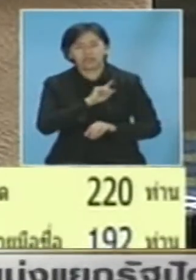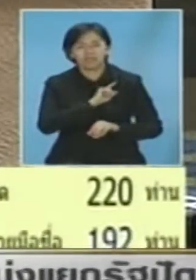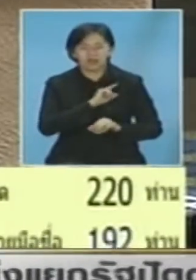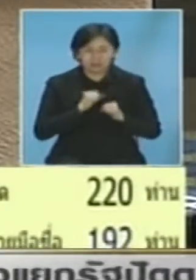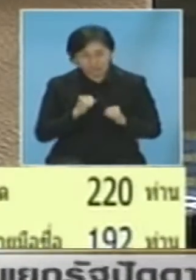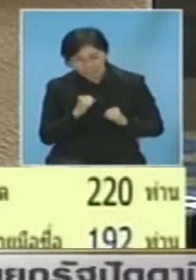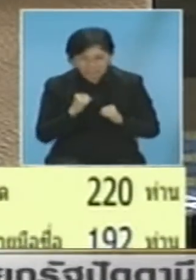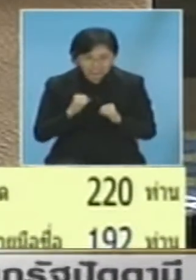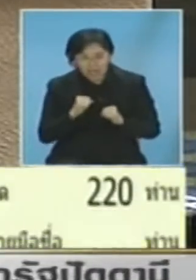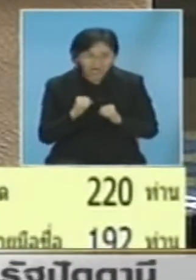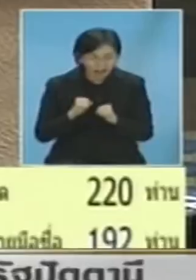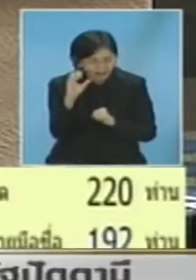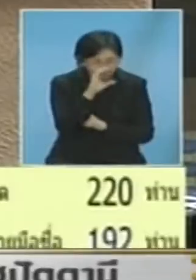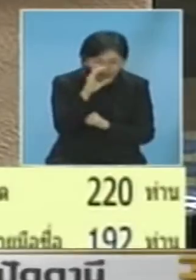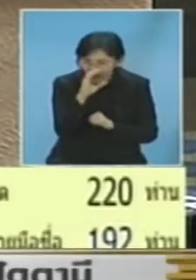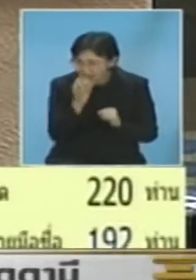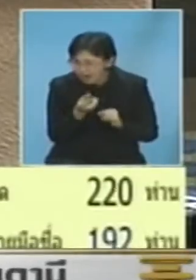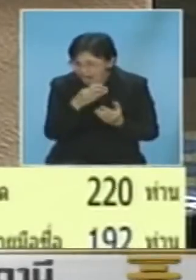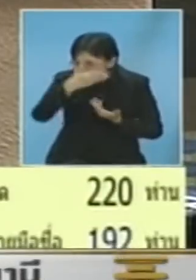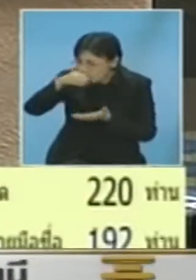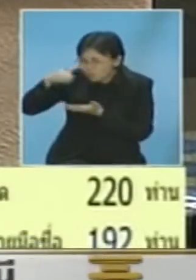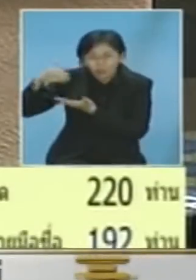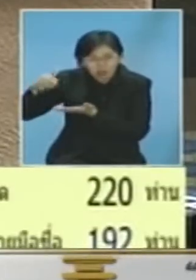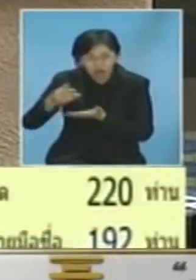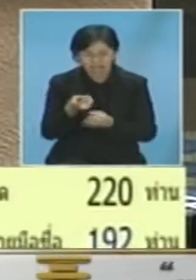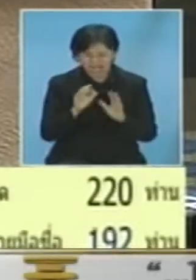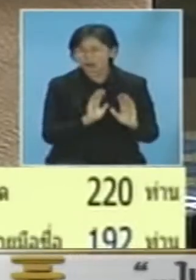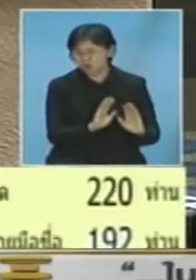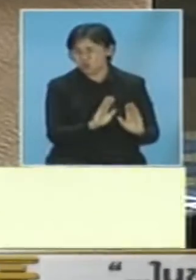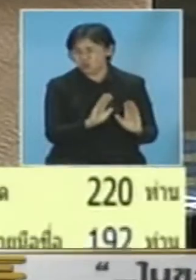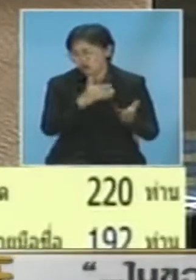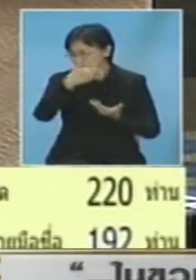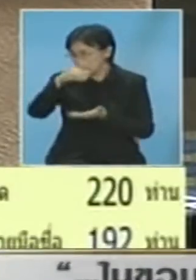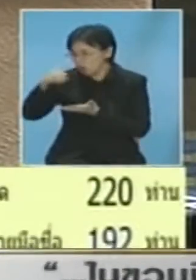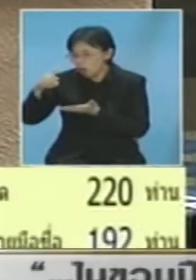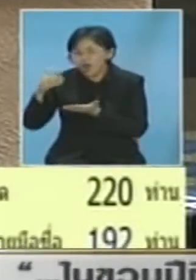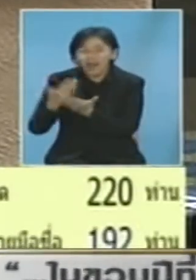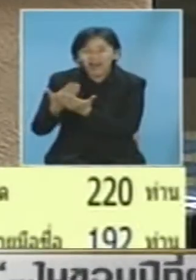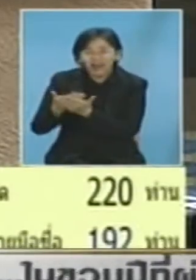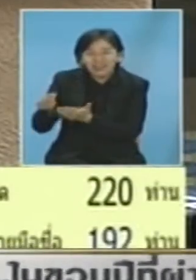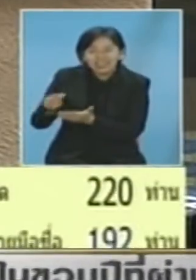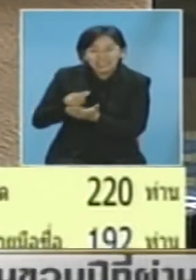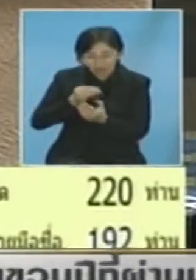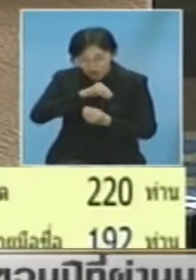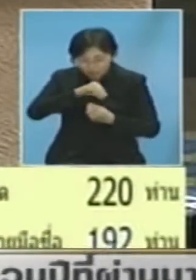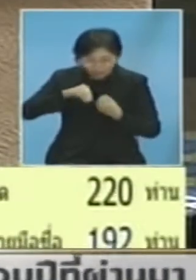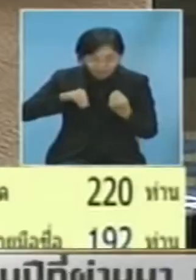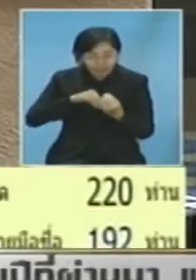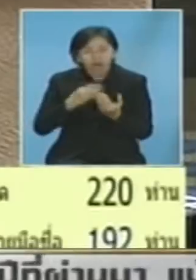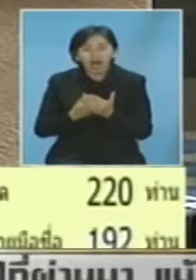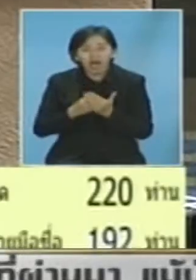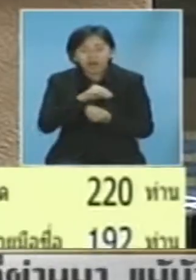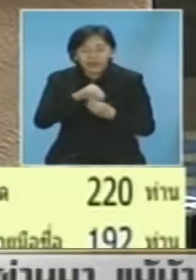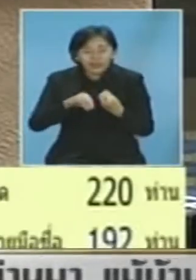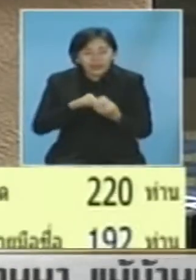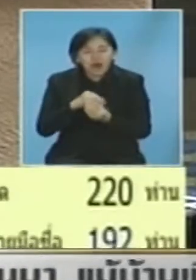กระสนดำเนินการระบายข้าวทั้งหมดเพื่อนำเงินมาชำระภาระขาดทุนและความเสียหายที่